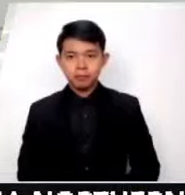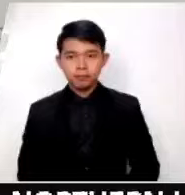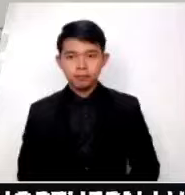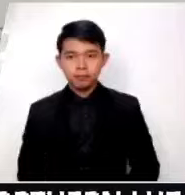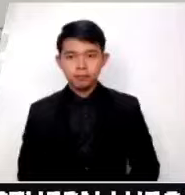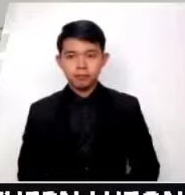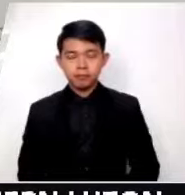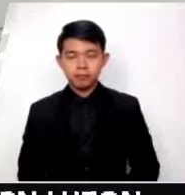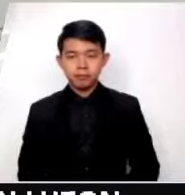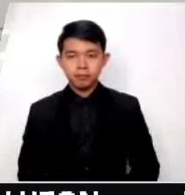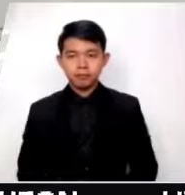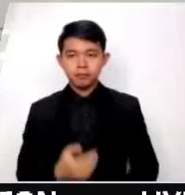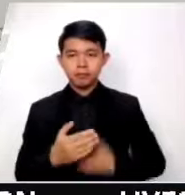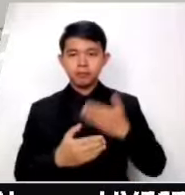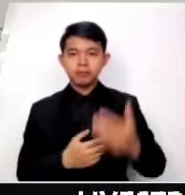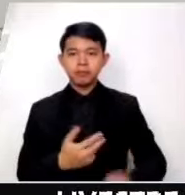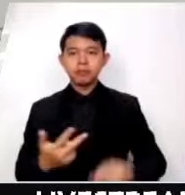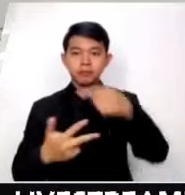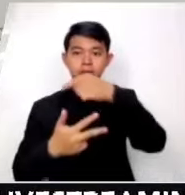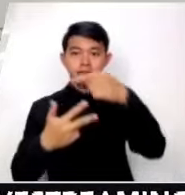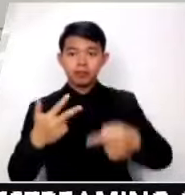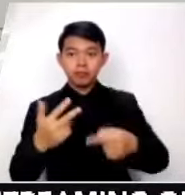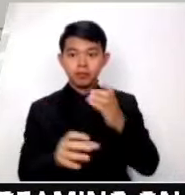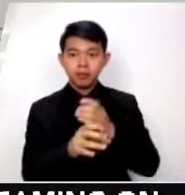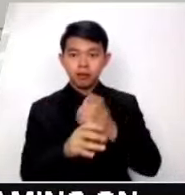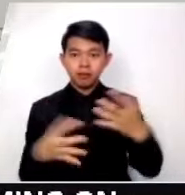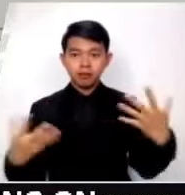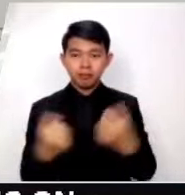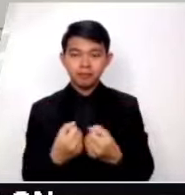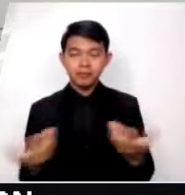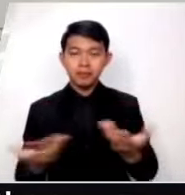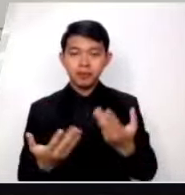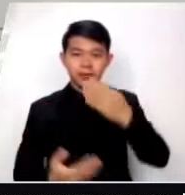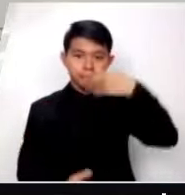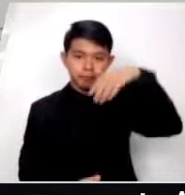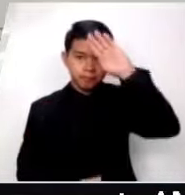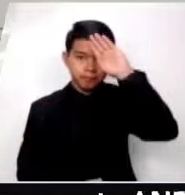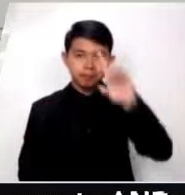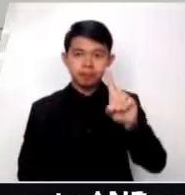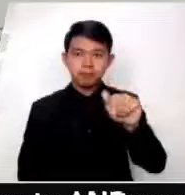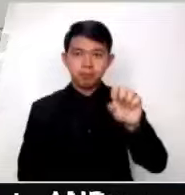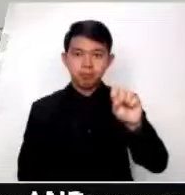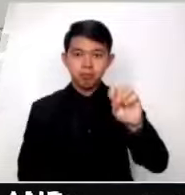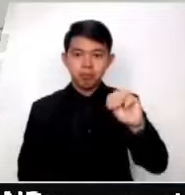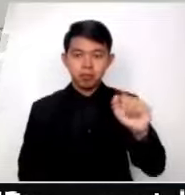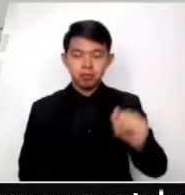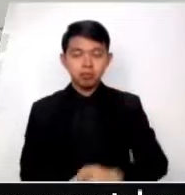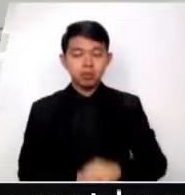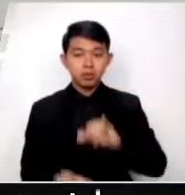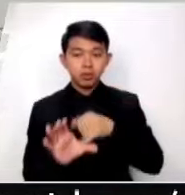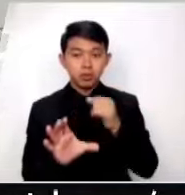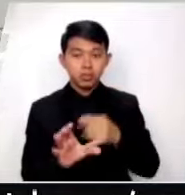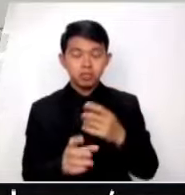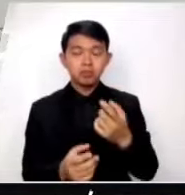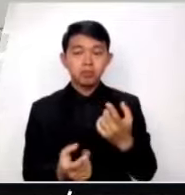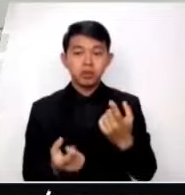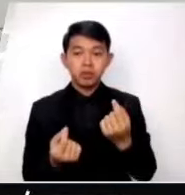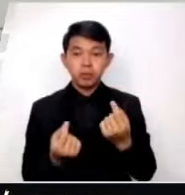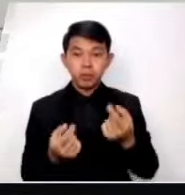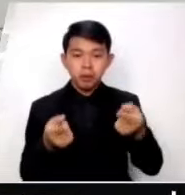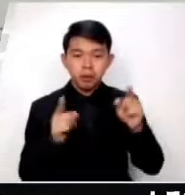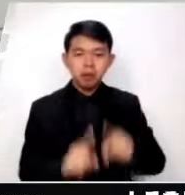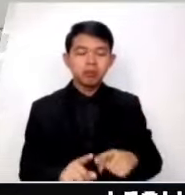Tatlong sasakyan ang nagkarambola sa Dasmariñas, Cavite. Inararo naman ng isang jeep ang apat na sasakyan sa Teresa